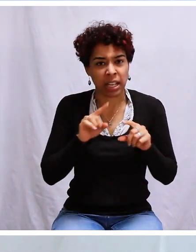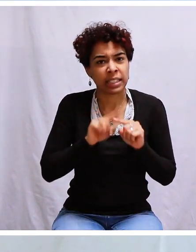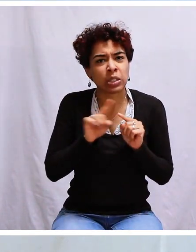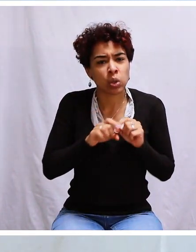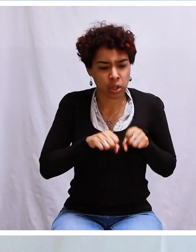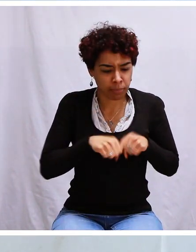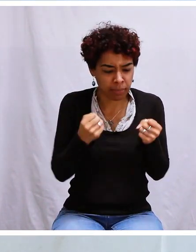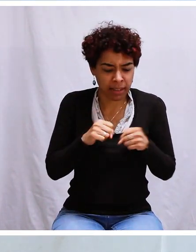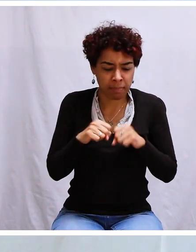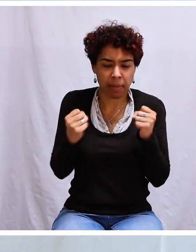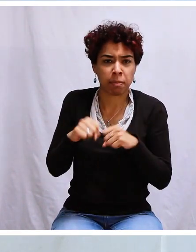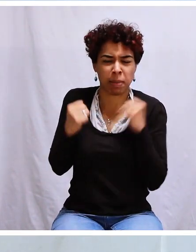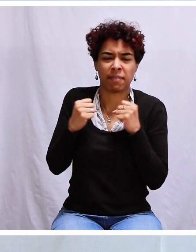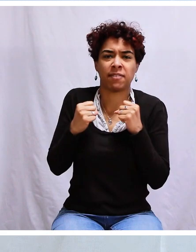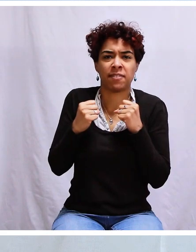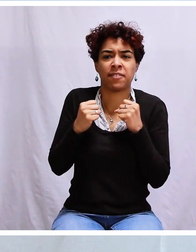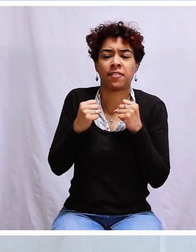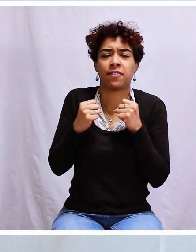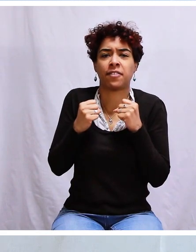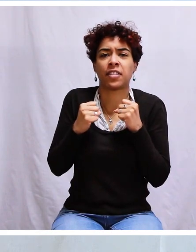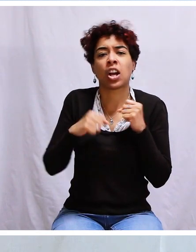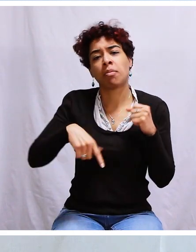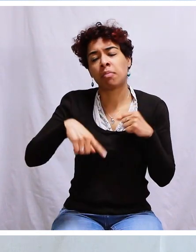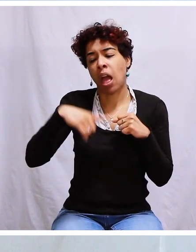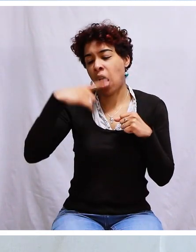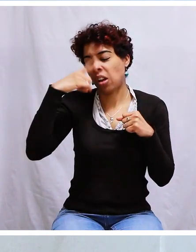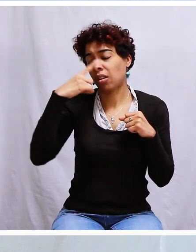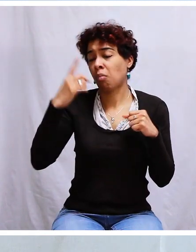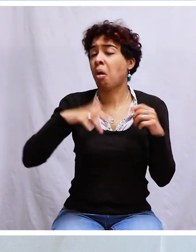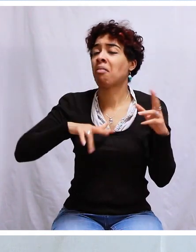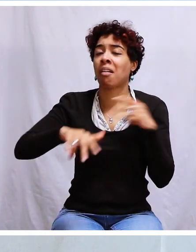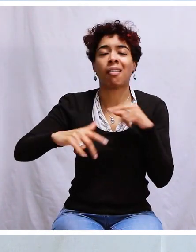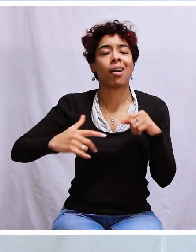ce regain, d'orgueil de dire je vais y arriver.